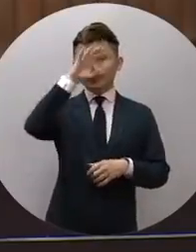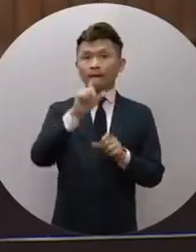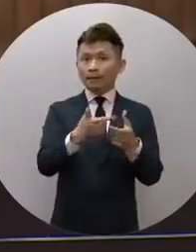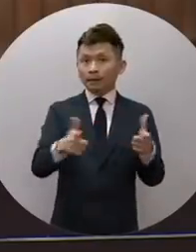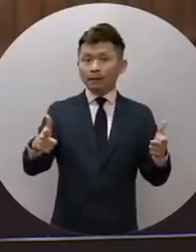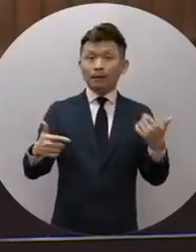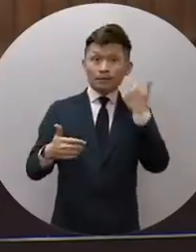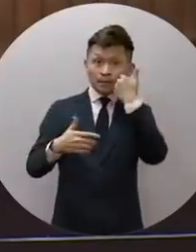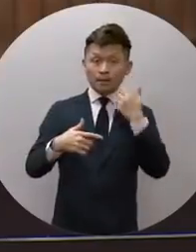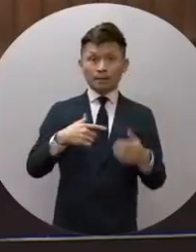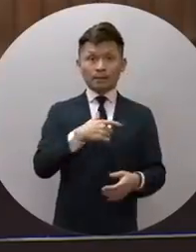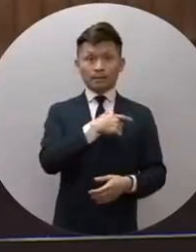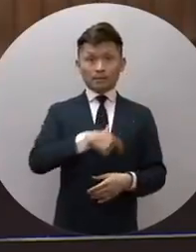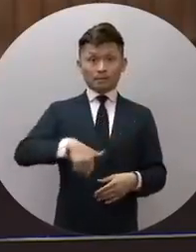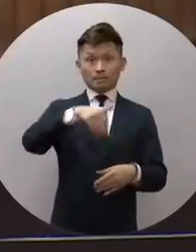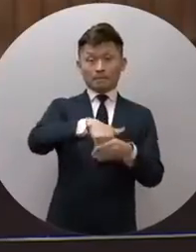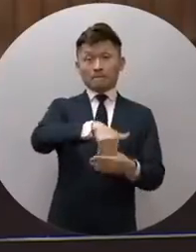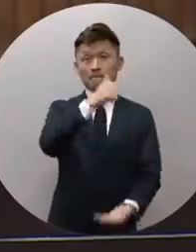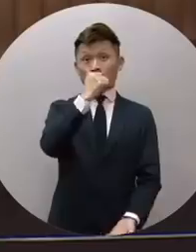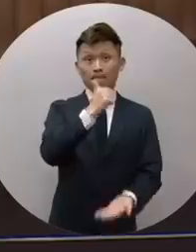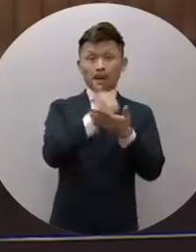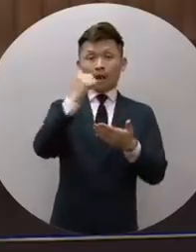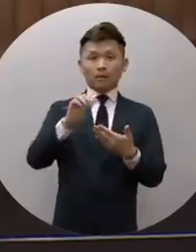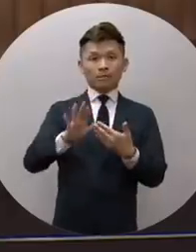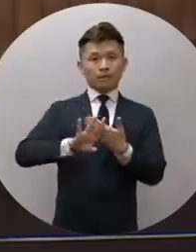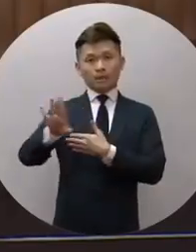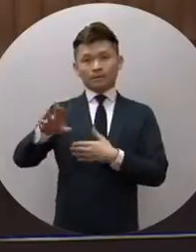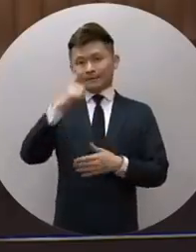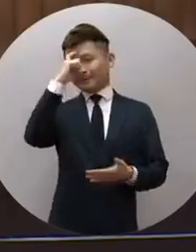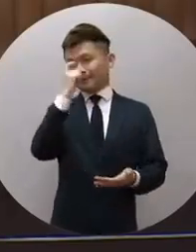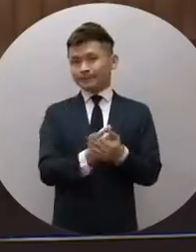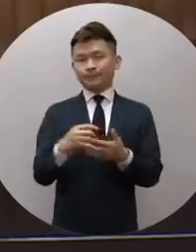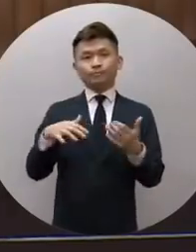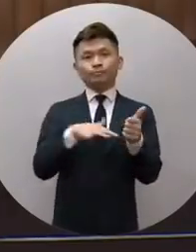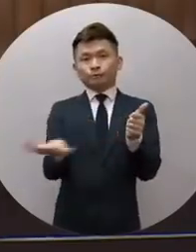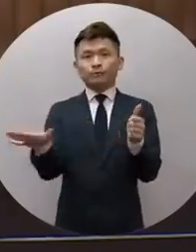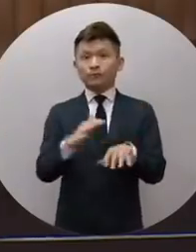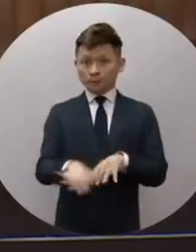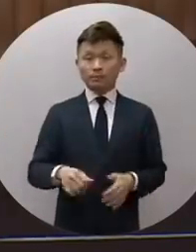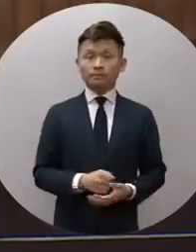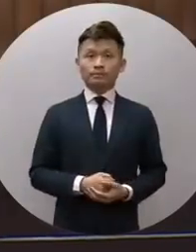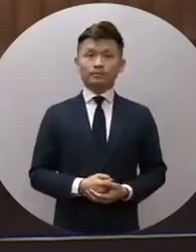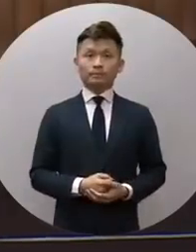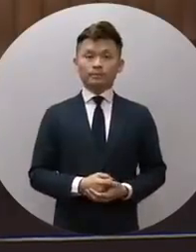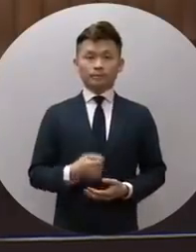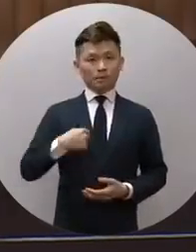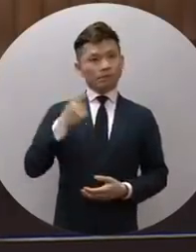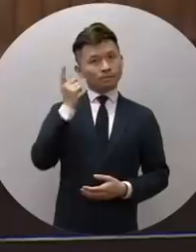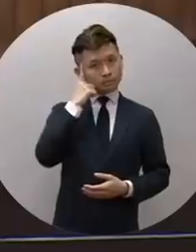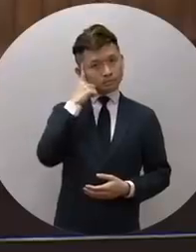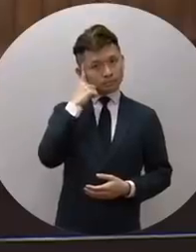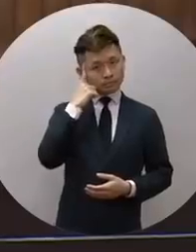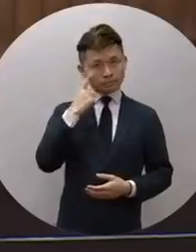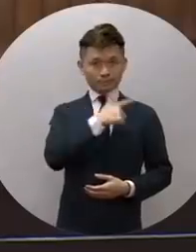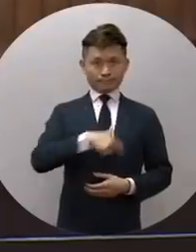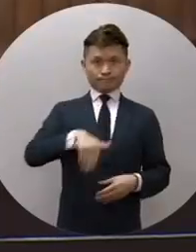何人赢了大位，都失掉另一部分的选民。金平认为，我们绝不能再让